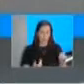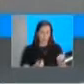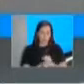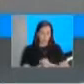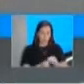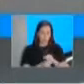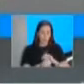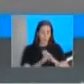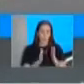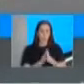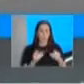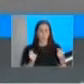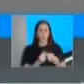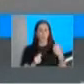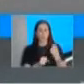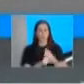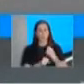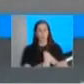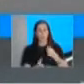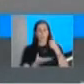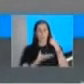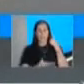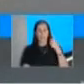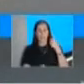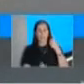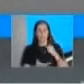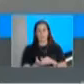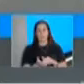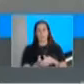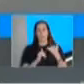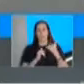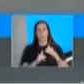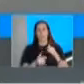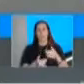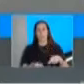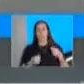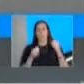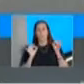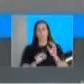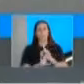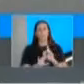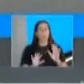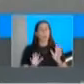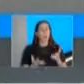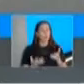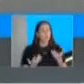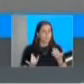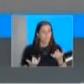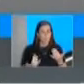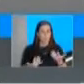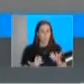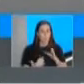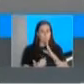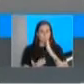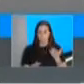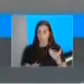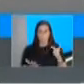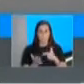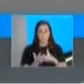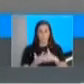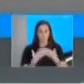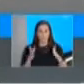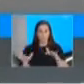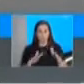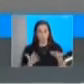שחיקה בכל מה שקשור לפעילות ולתקציבים שבעצם מזינים את החינוך הבלתי פורמלי, אבל עכשיו מה? כמעט מכת מוות